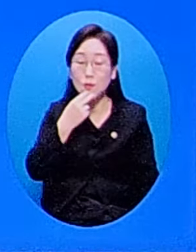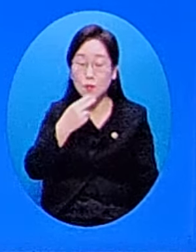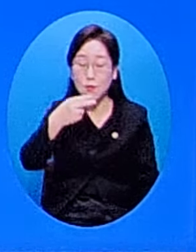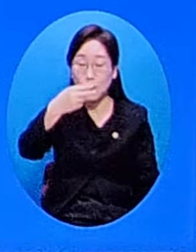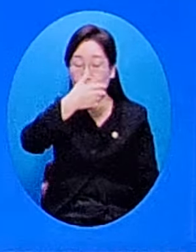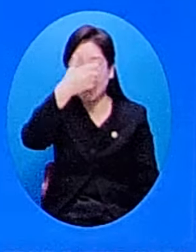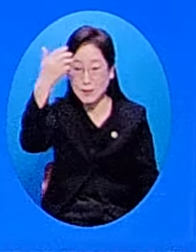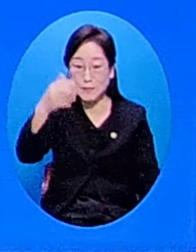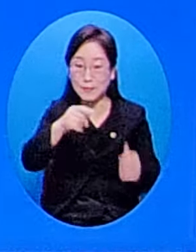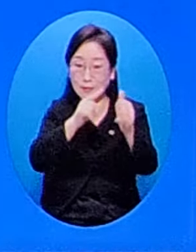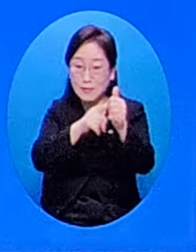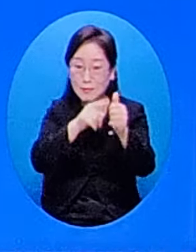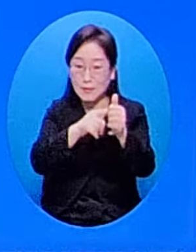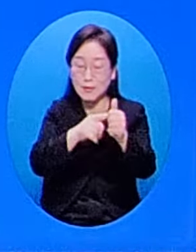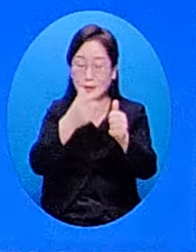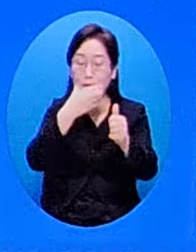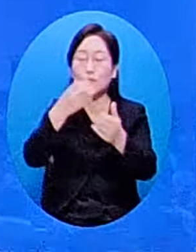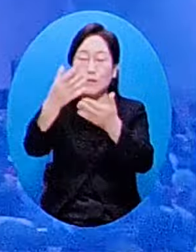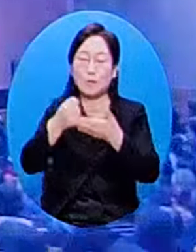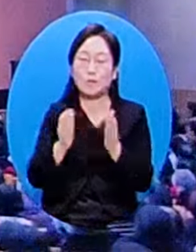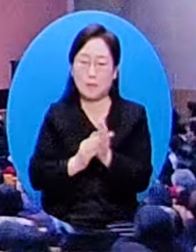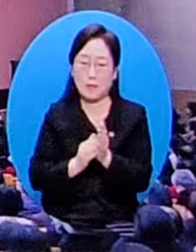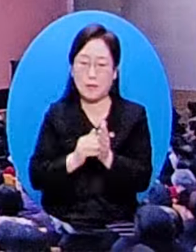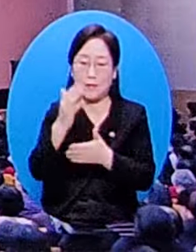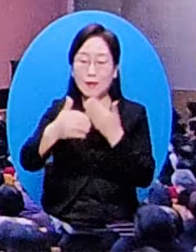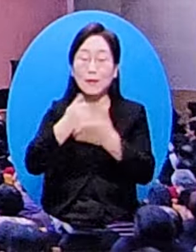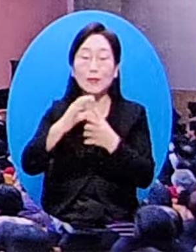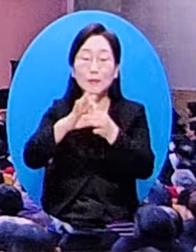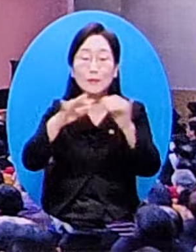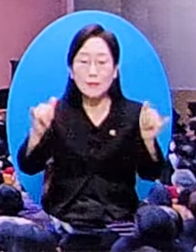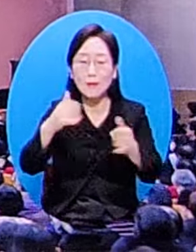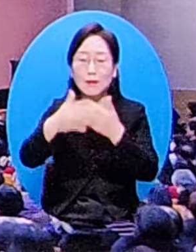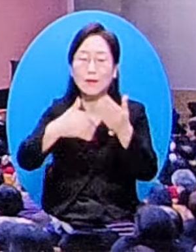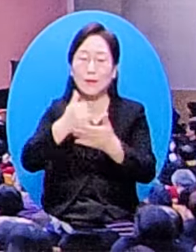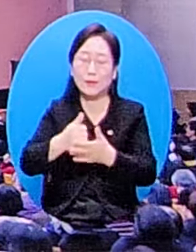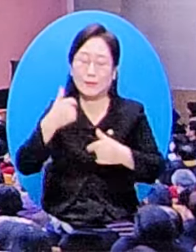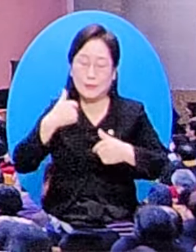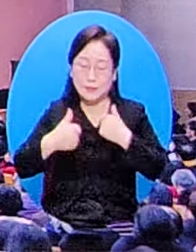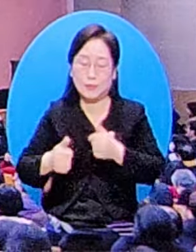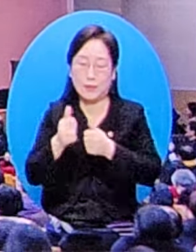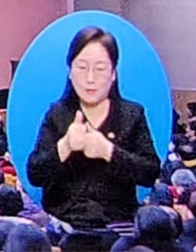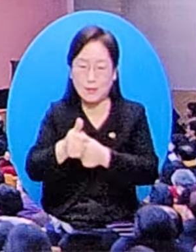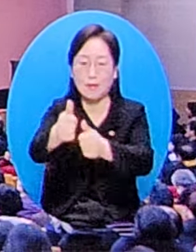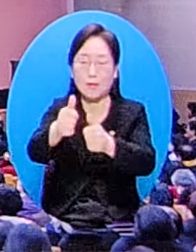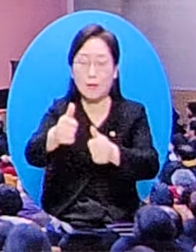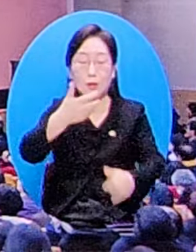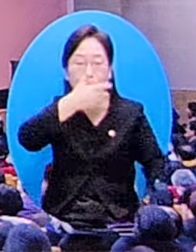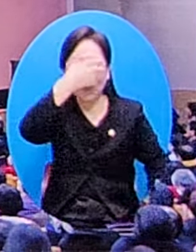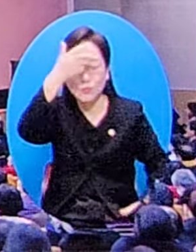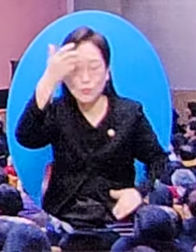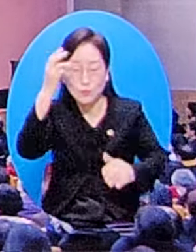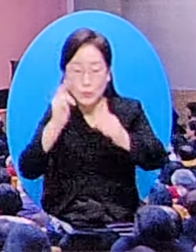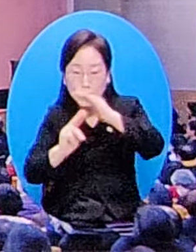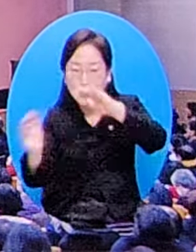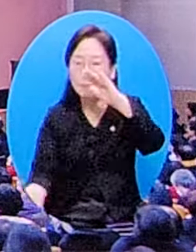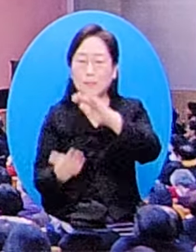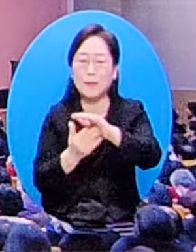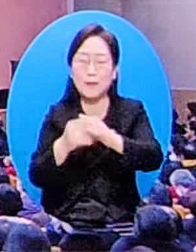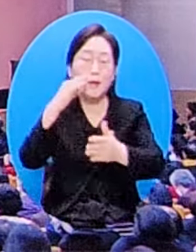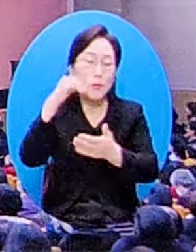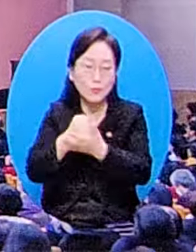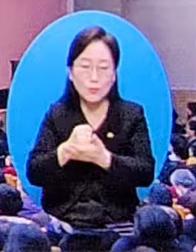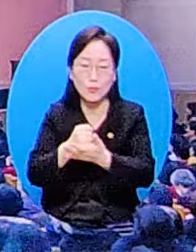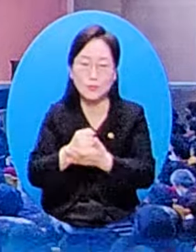받은 사람입니다. 요셉이 하나님의 사람으로 하나님의 기뻐하신 뜻을 따라 살았기 때문에 그 꿈이 이루어지고 형통의 삶이 그에게